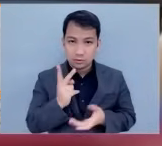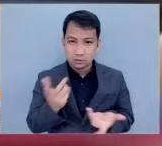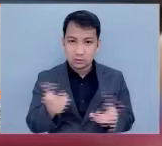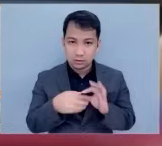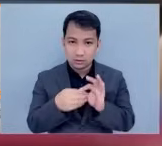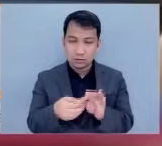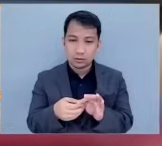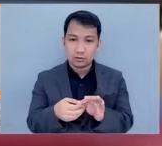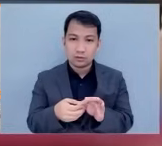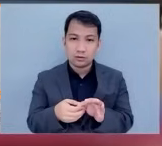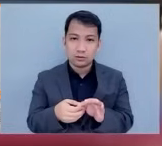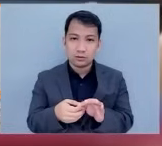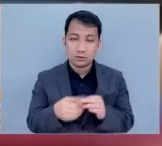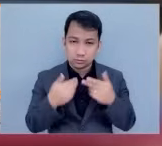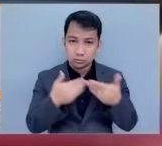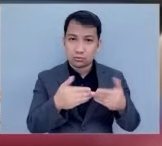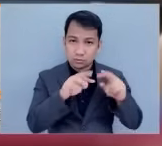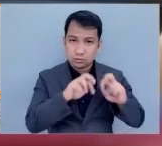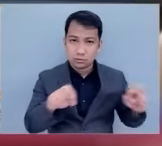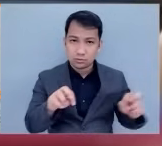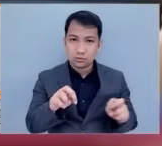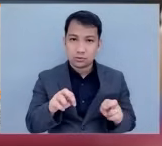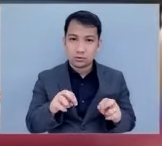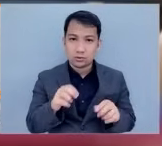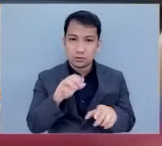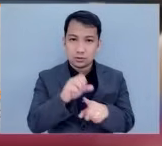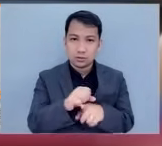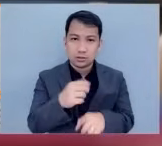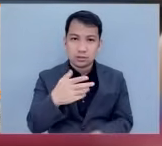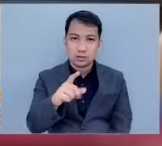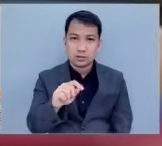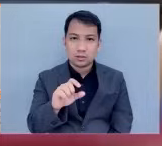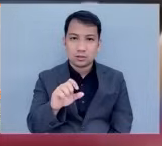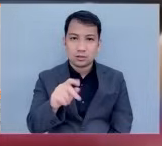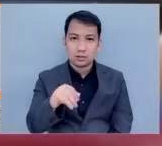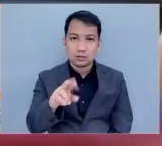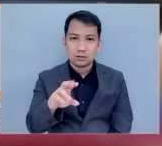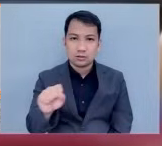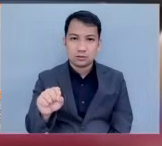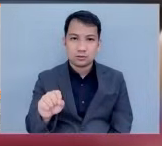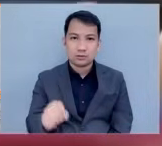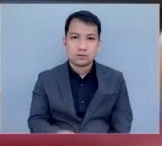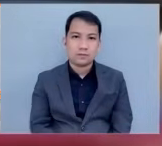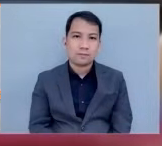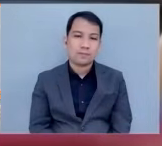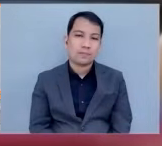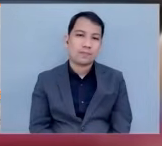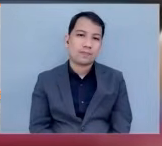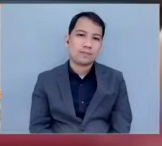pursuit operation o hindi? Makukonsider, sir? No.